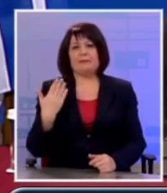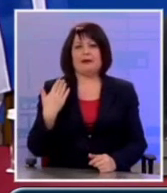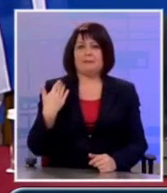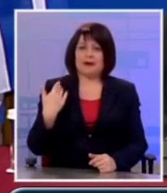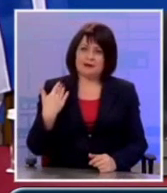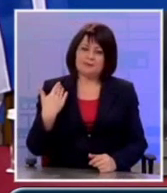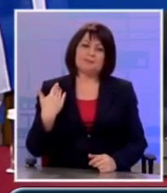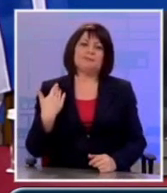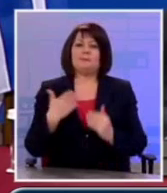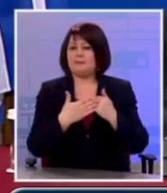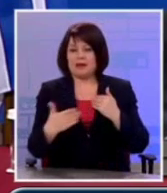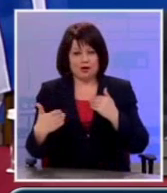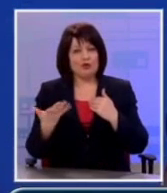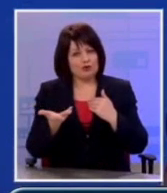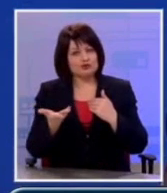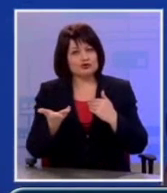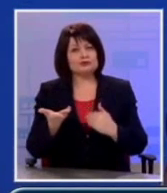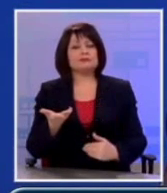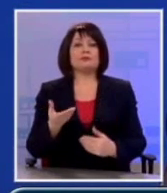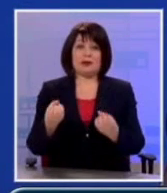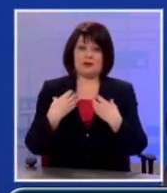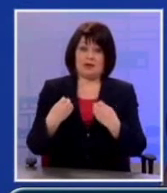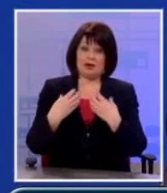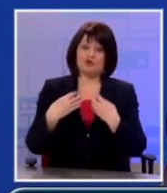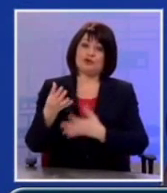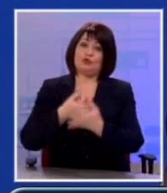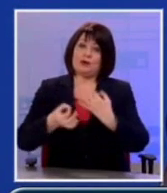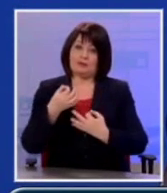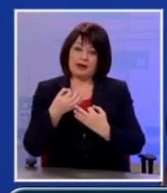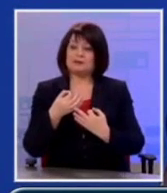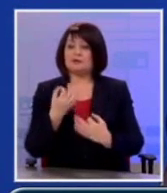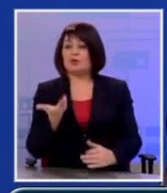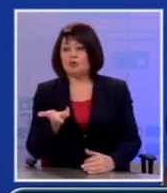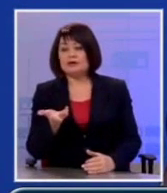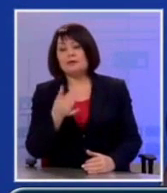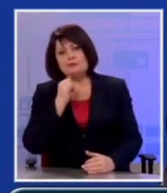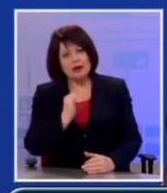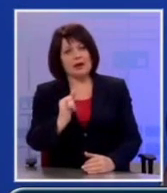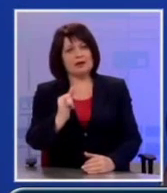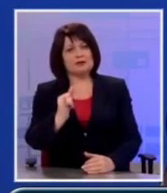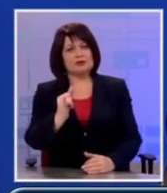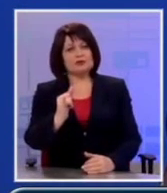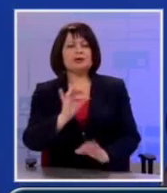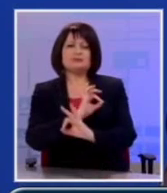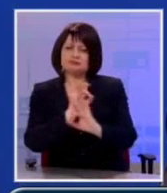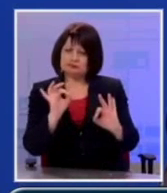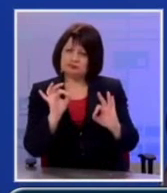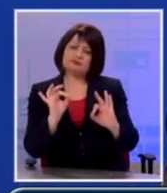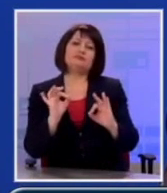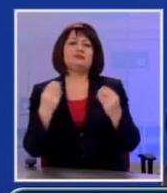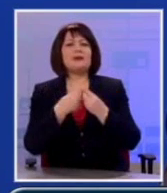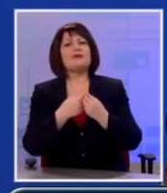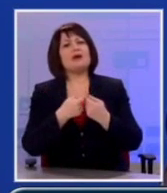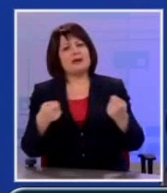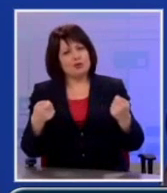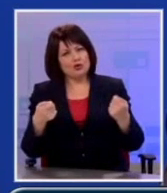προηγούμενες περιόδους και ενημερώθηκα ότι πάντοτε και απαρεγκλήτως